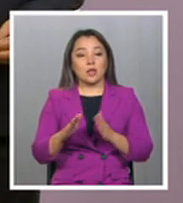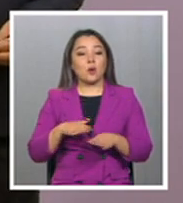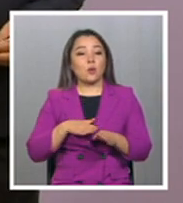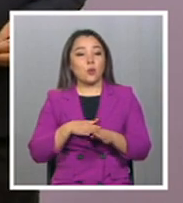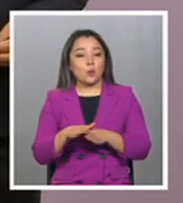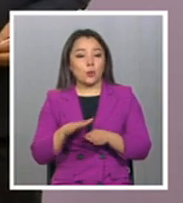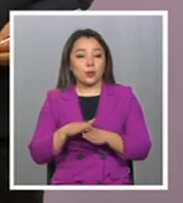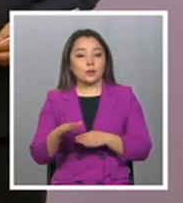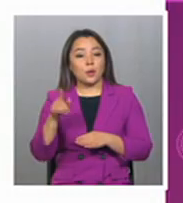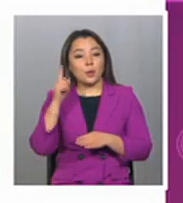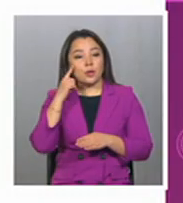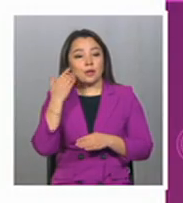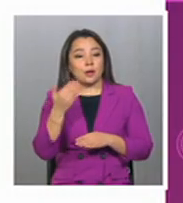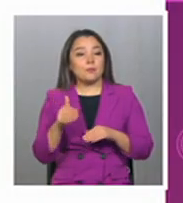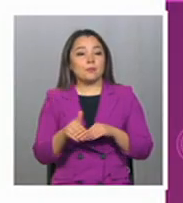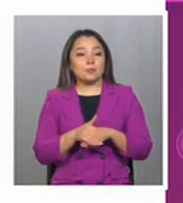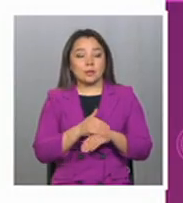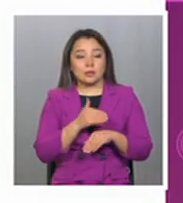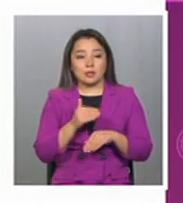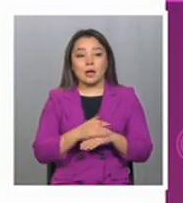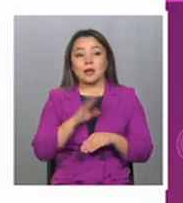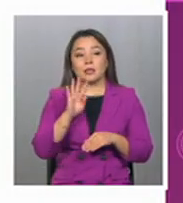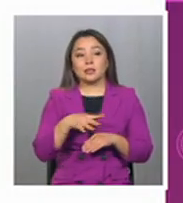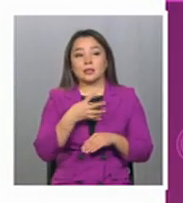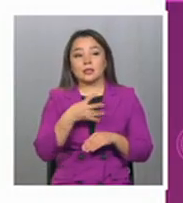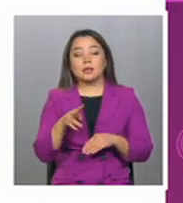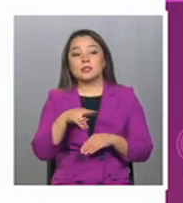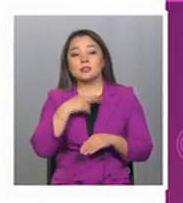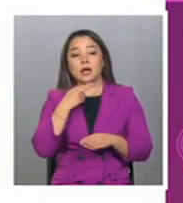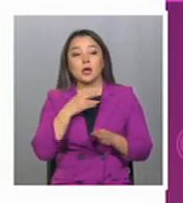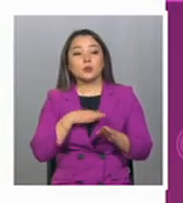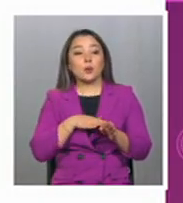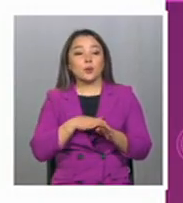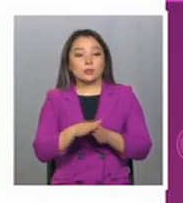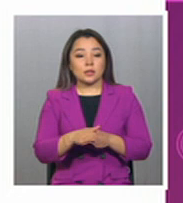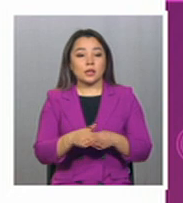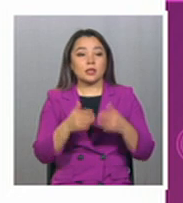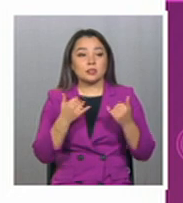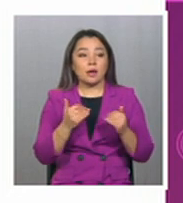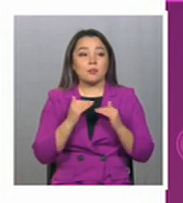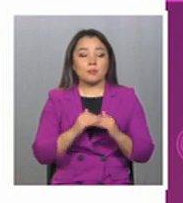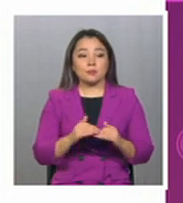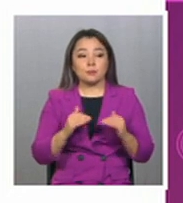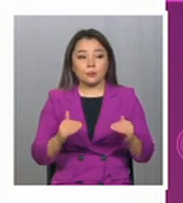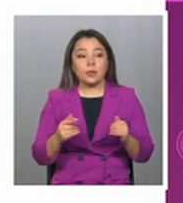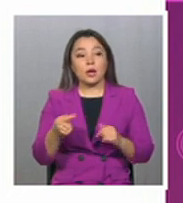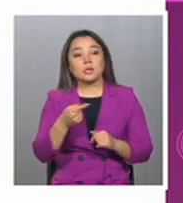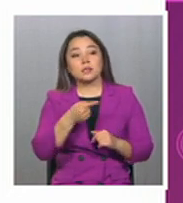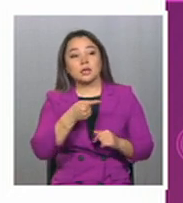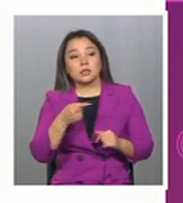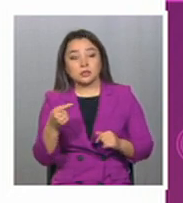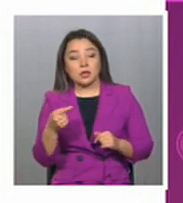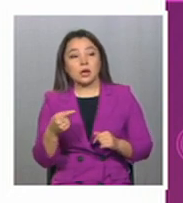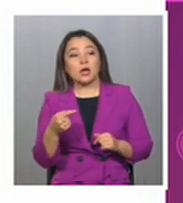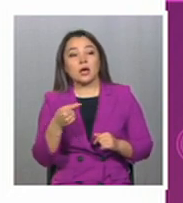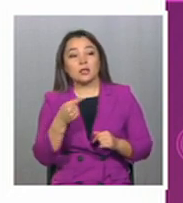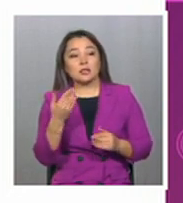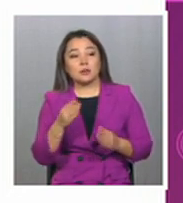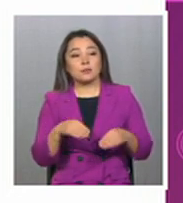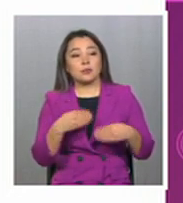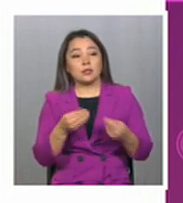деп ойлаймын. Кестені толтыр. Балалар, бізге азайғыш пен азайтқыш